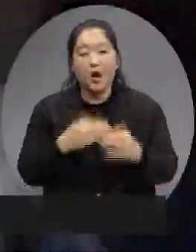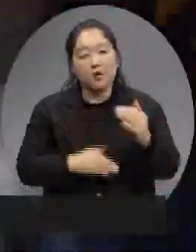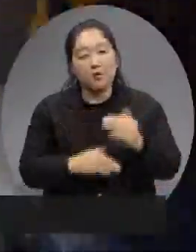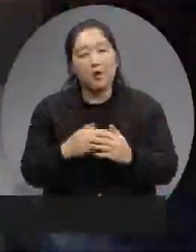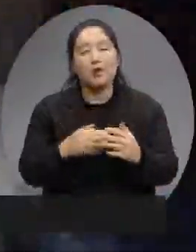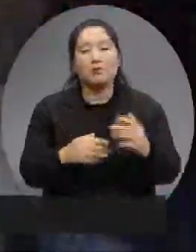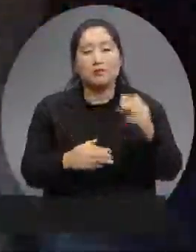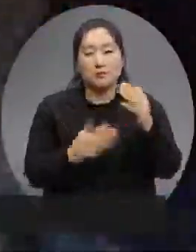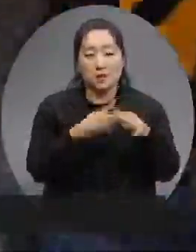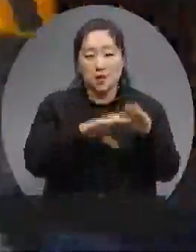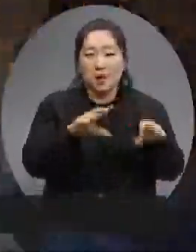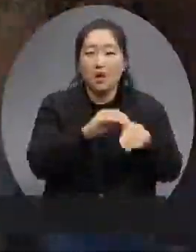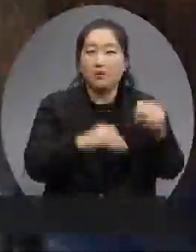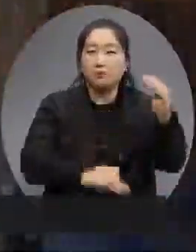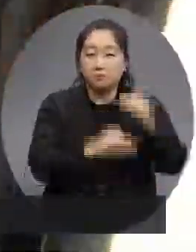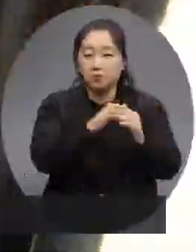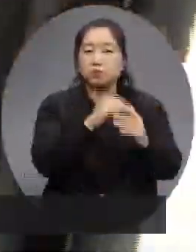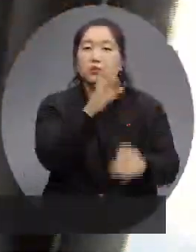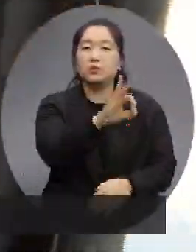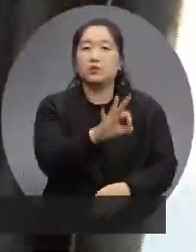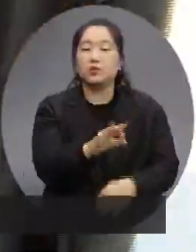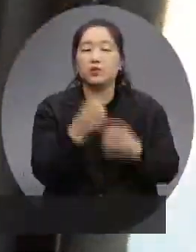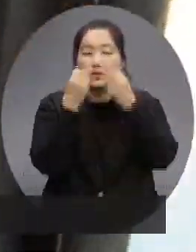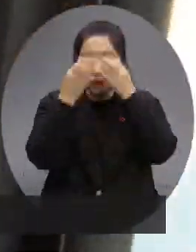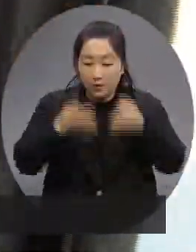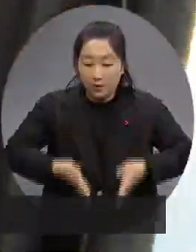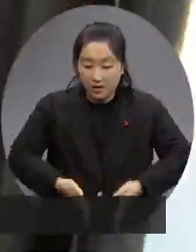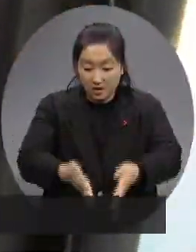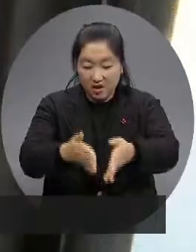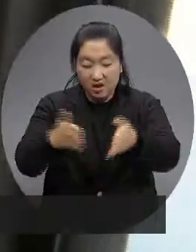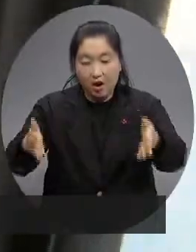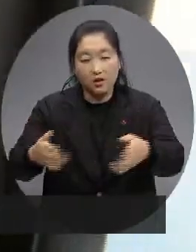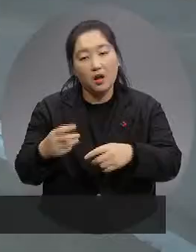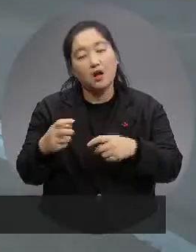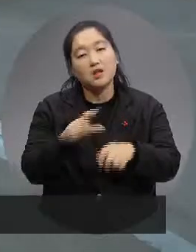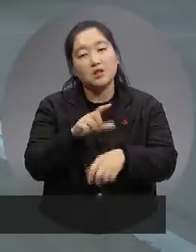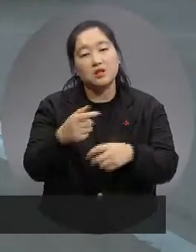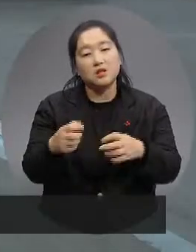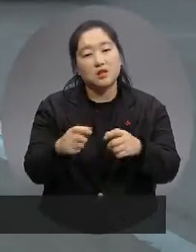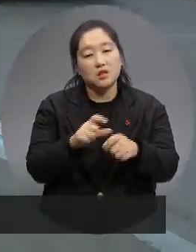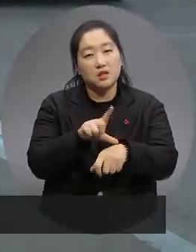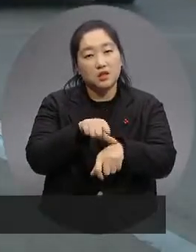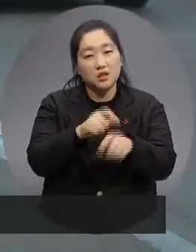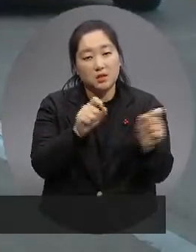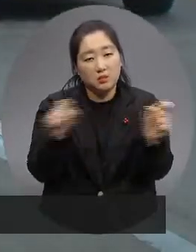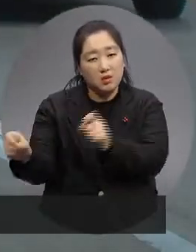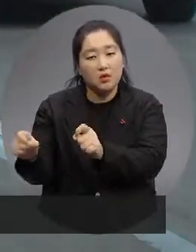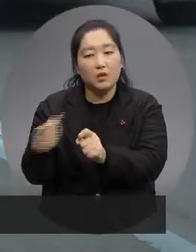드는 돈입니다. 새로 노선을 만들기는커녕 운행시간 연장도 쉬운